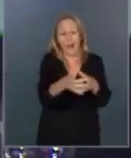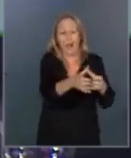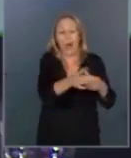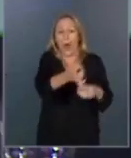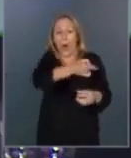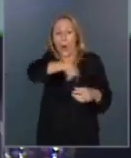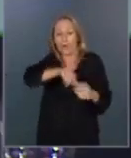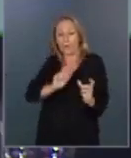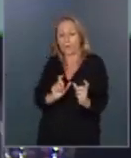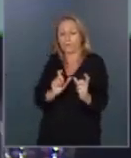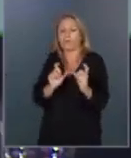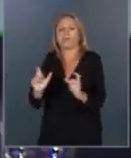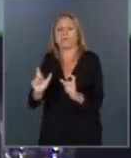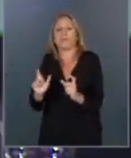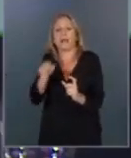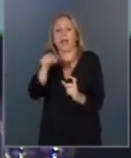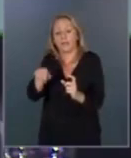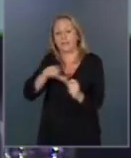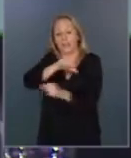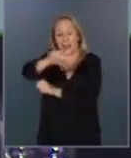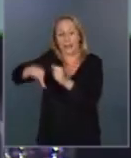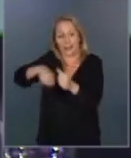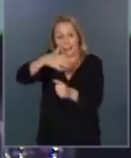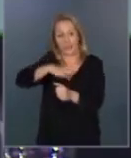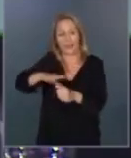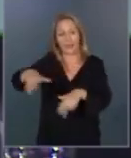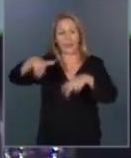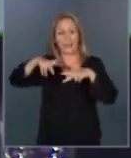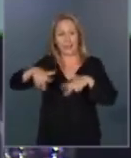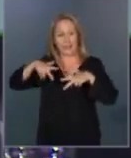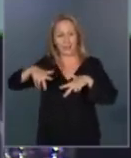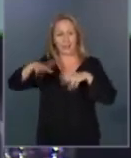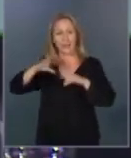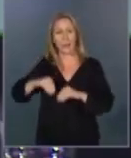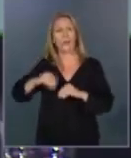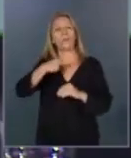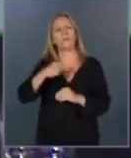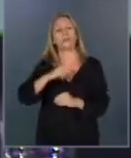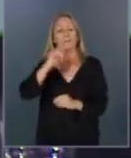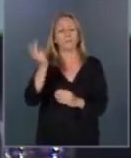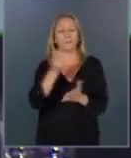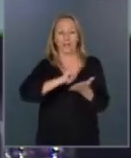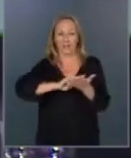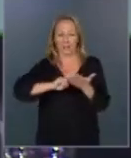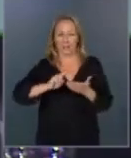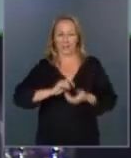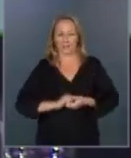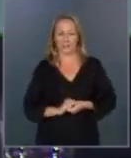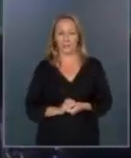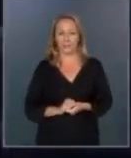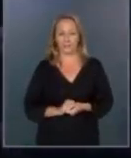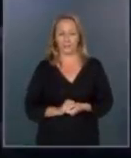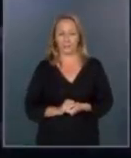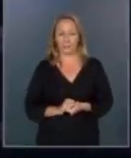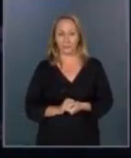τη μεταρρύθμιση την οποία θα επιχειρήσει η κυβέρνηση στο σύστημα κοινωνικής ασφάλισης. Ευχαριστώ.